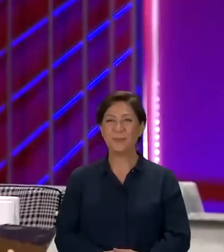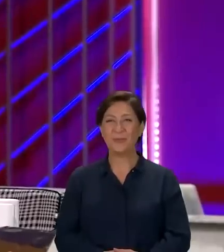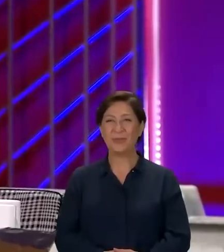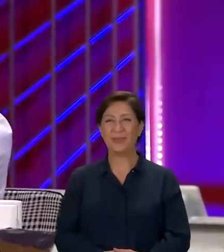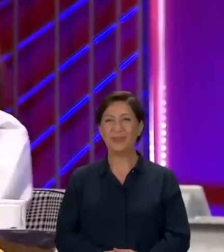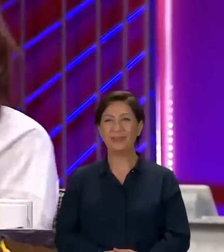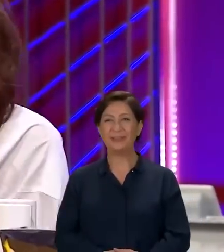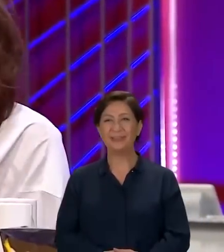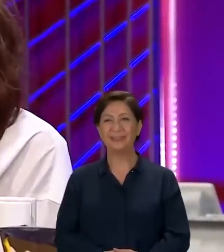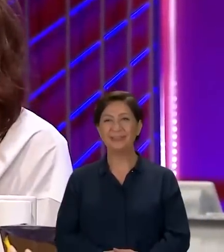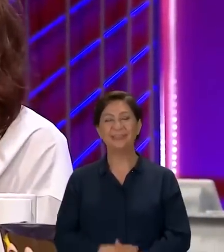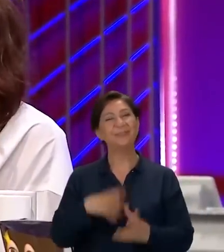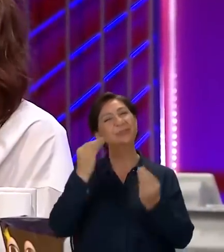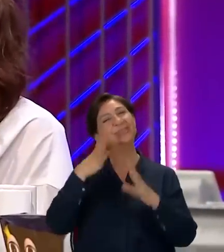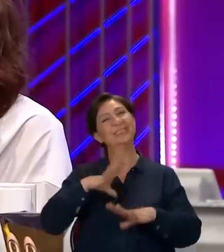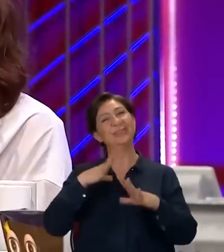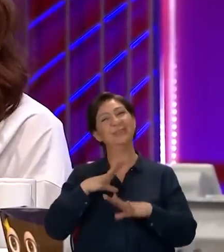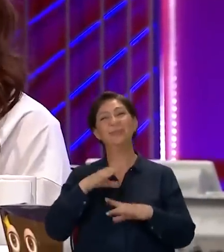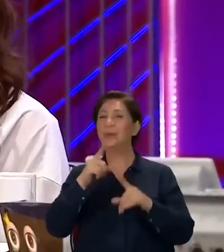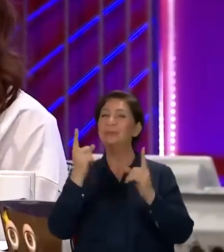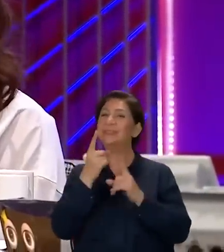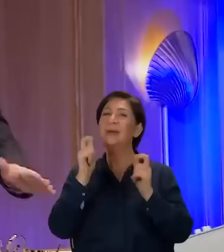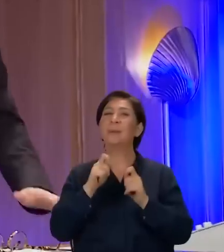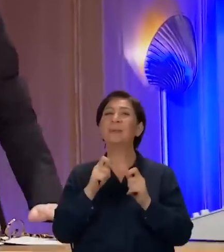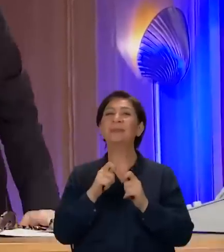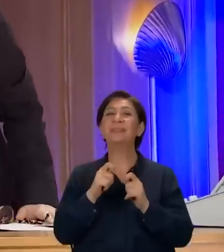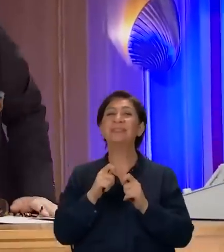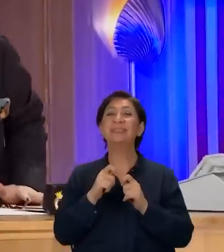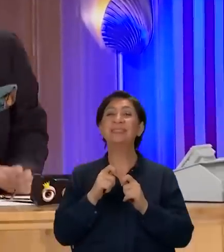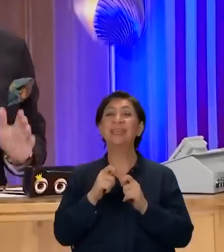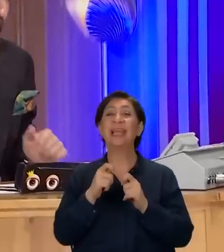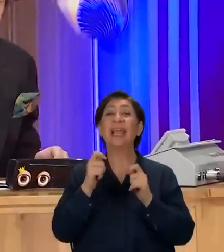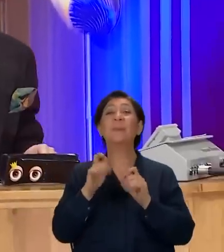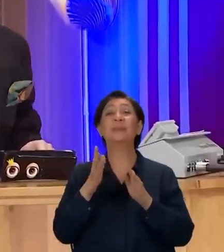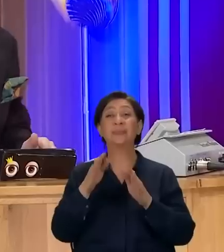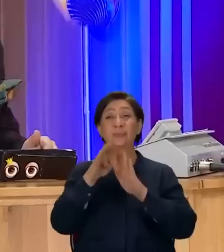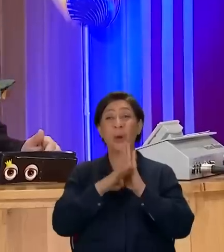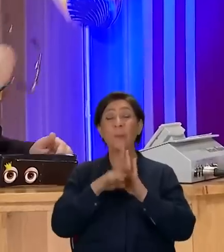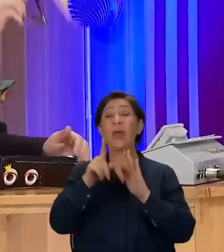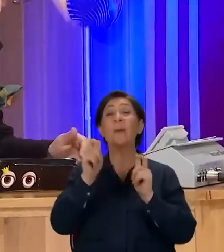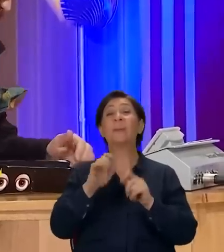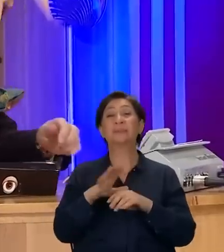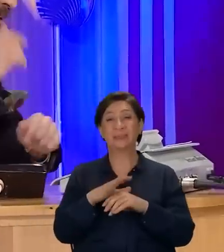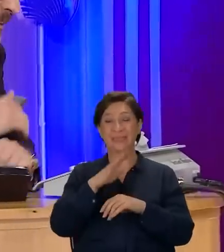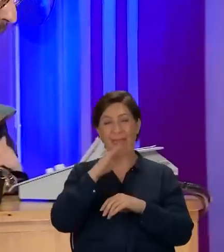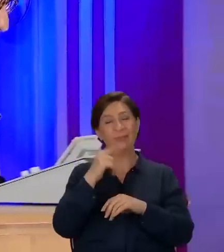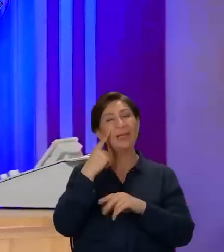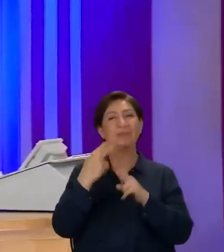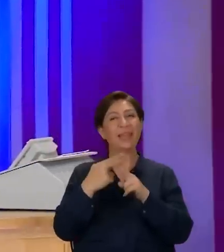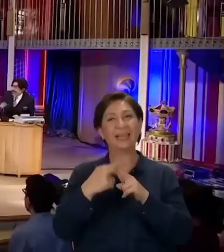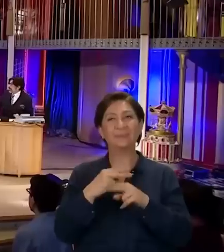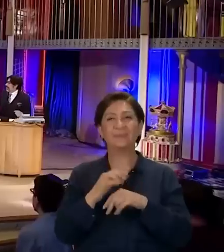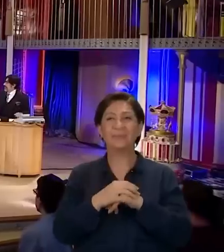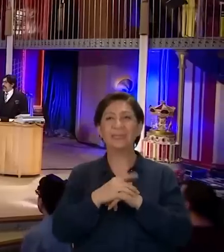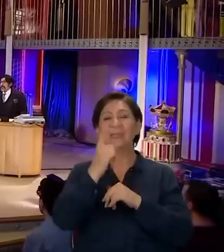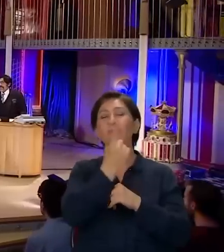Ay. Çok istiyorum ya böyle bir şey. Ya yani hiç ya yapmadık program böyle yapamaz biz. Mesela gel bakalım şimdi. Hadi